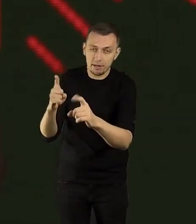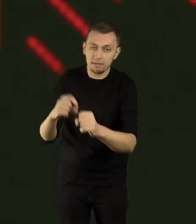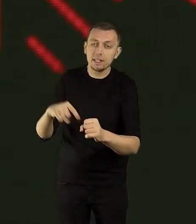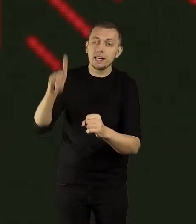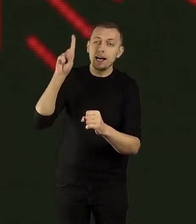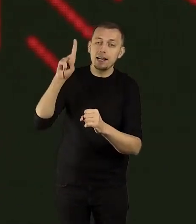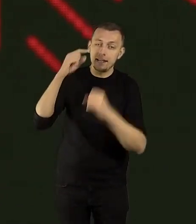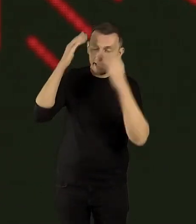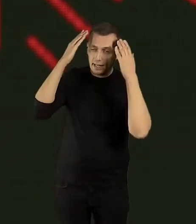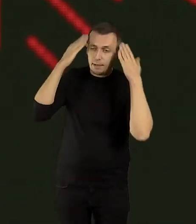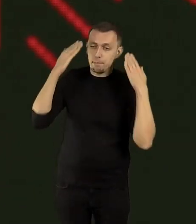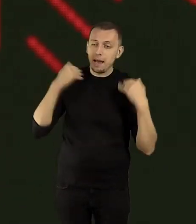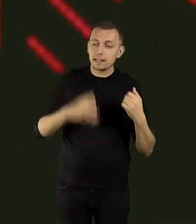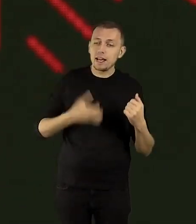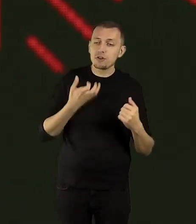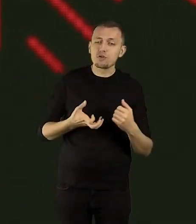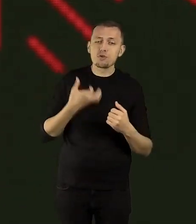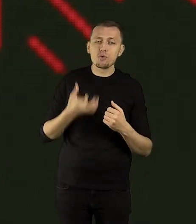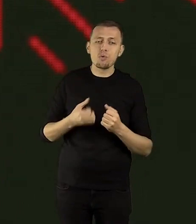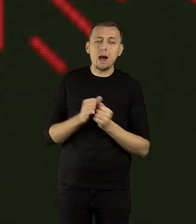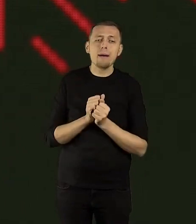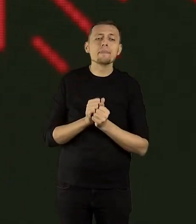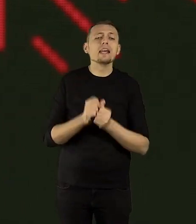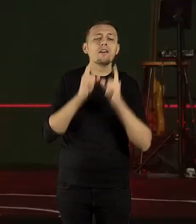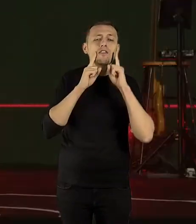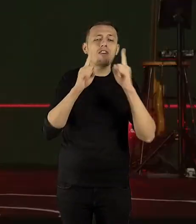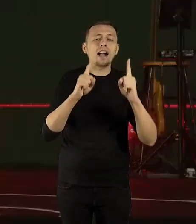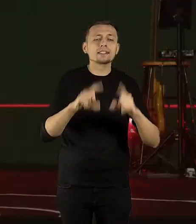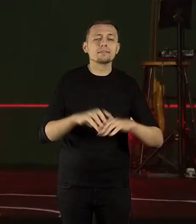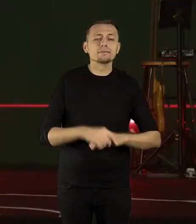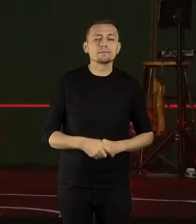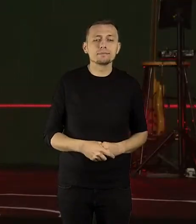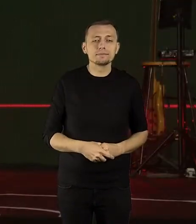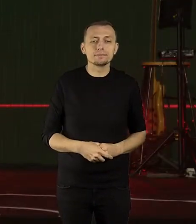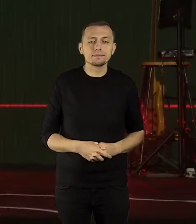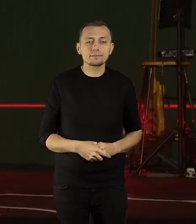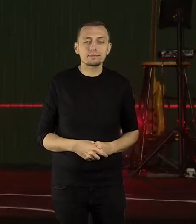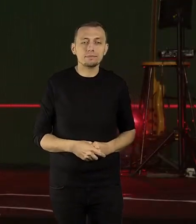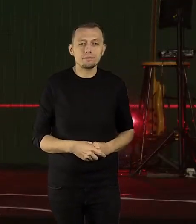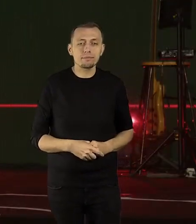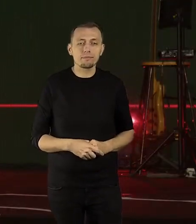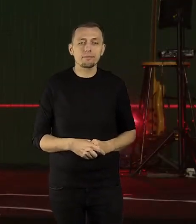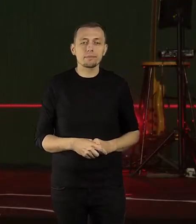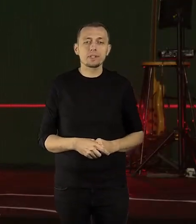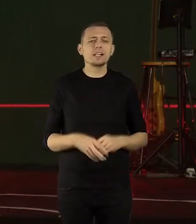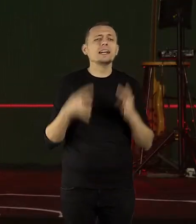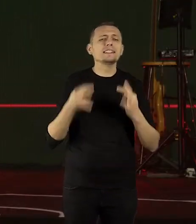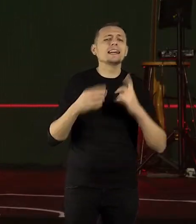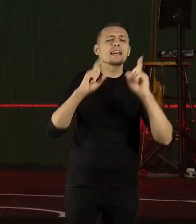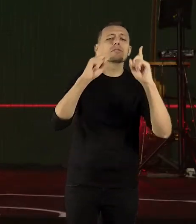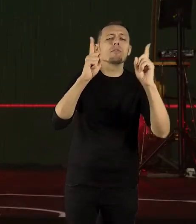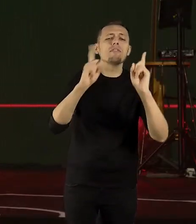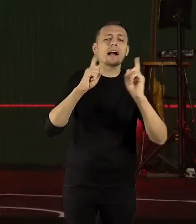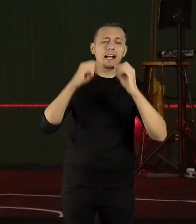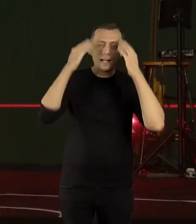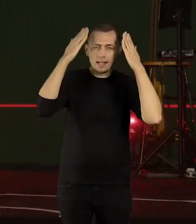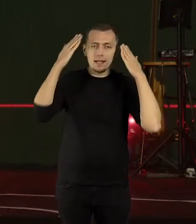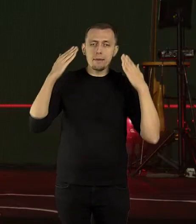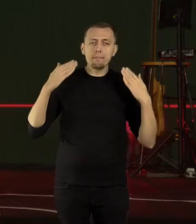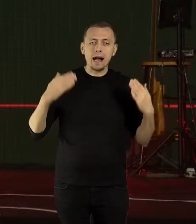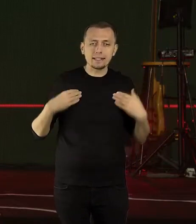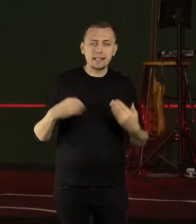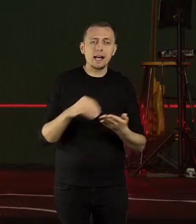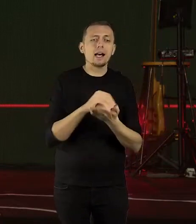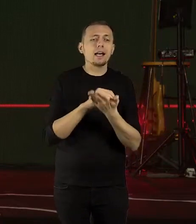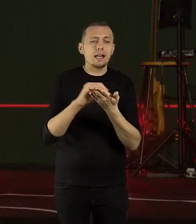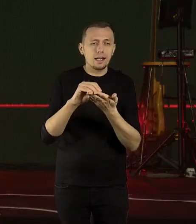Maria opisuje, i teraz bądźcie uważni, Maria opisuje trzy rewolucyjne zmiany,